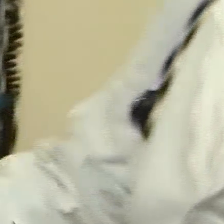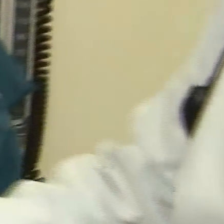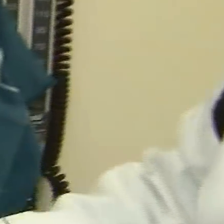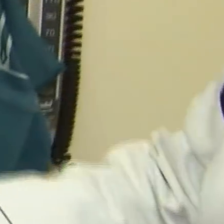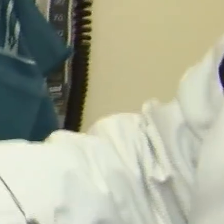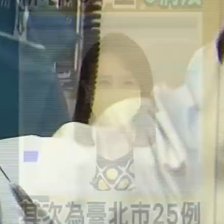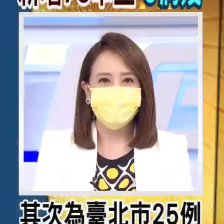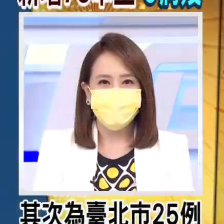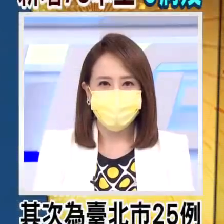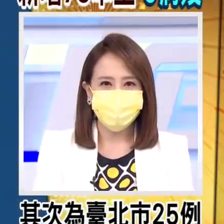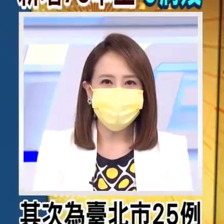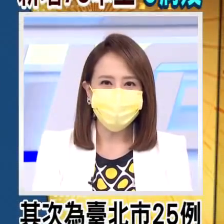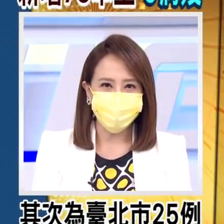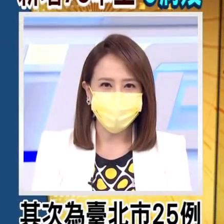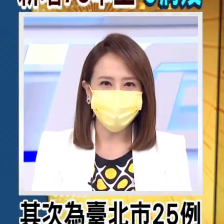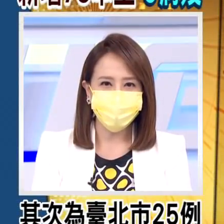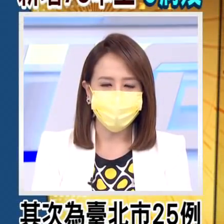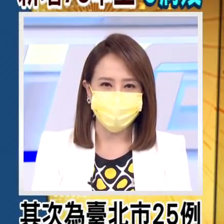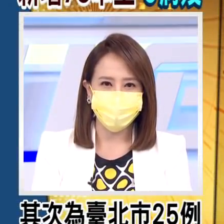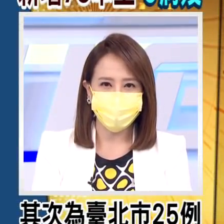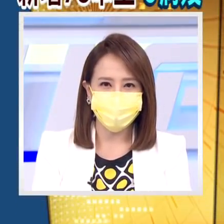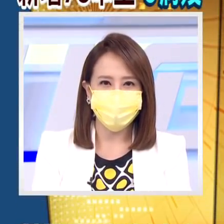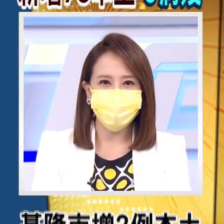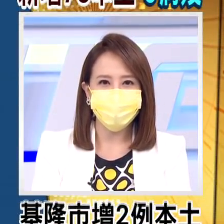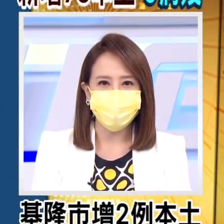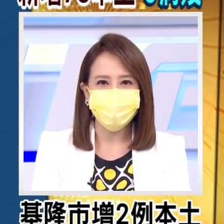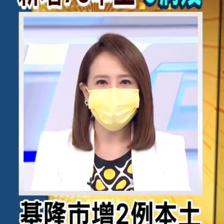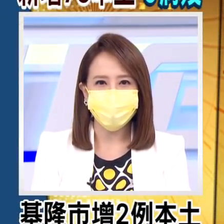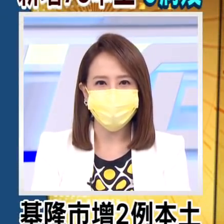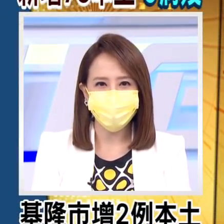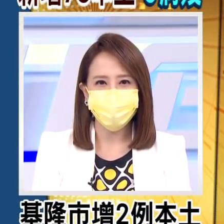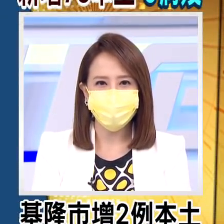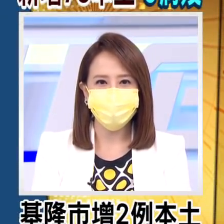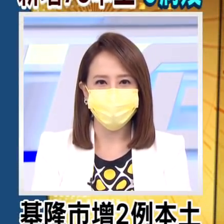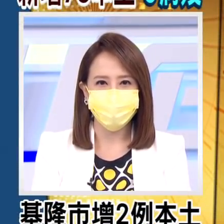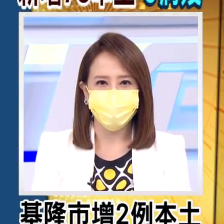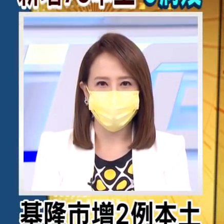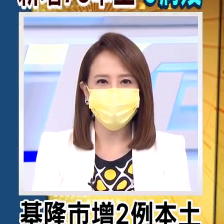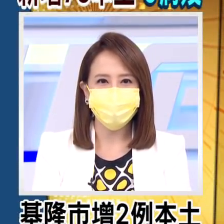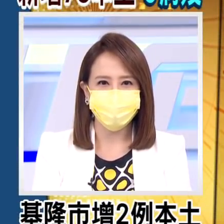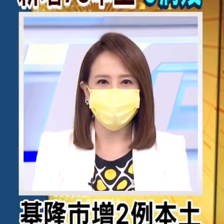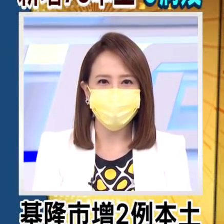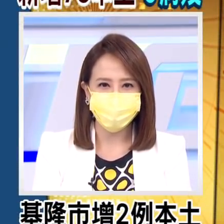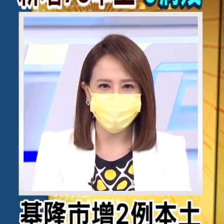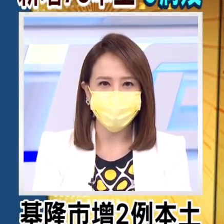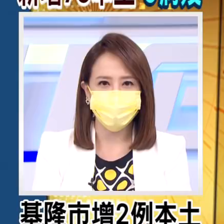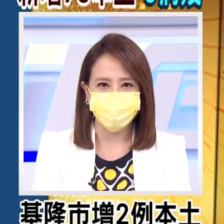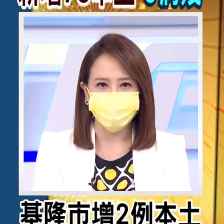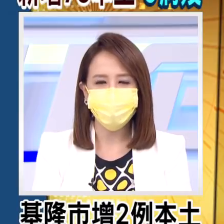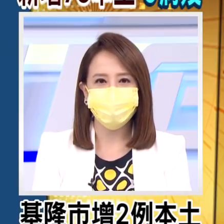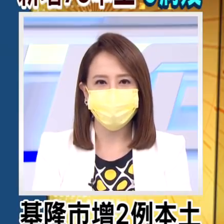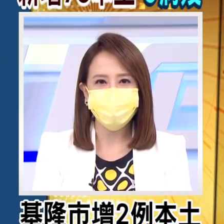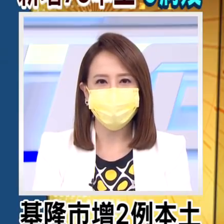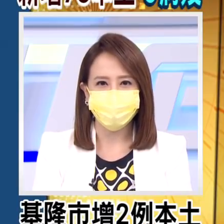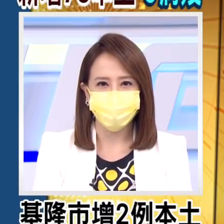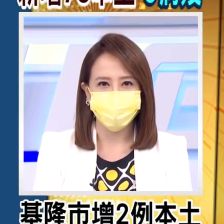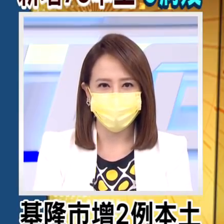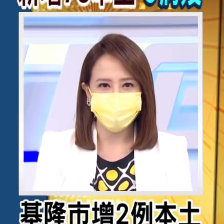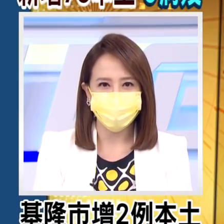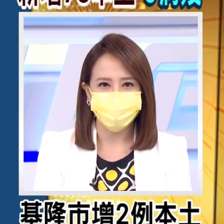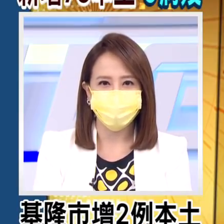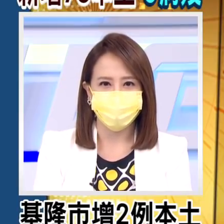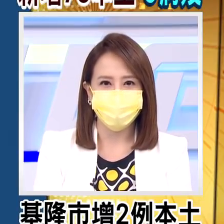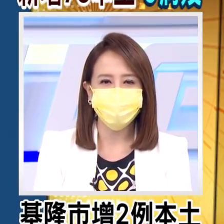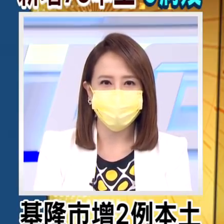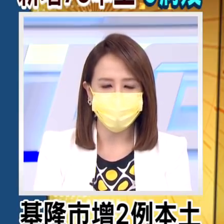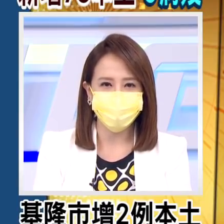宣台北报道。 核心诊所官说施打争议延烧，前一天北市卫生局长黄世杰在议会指控民进党立委